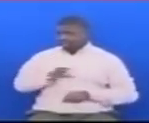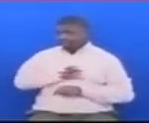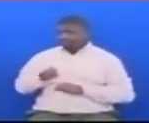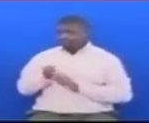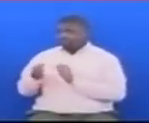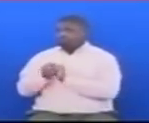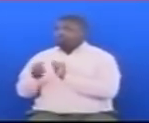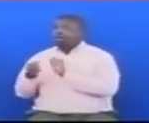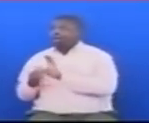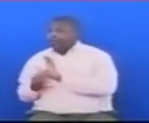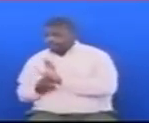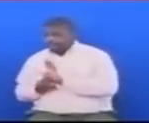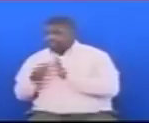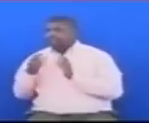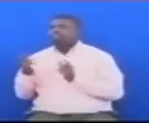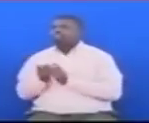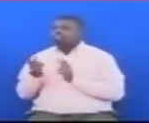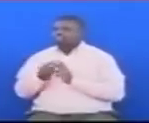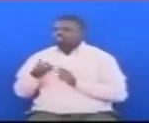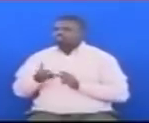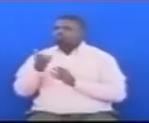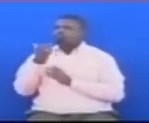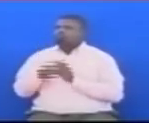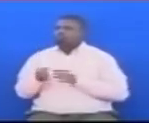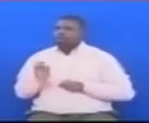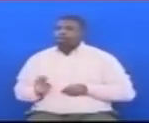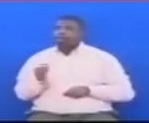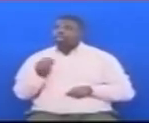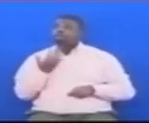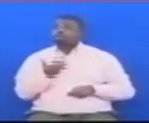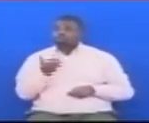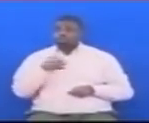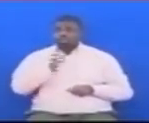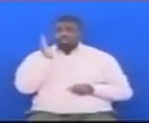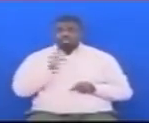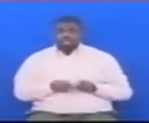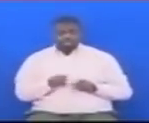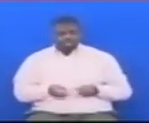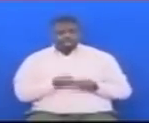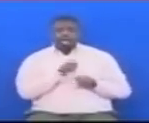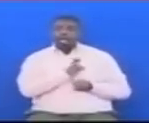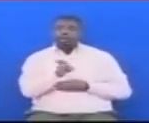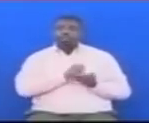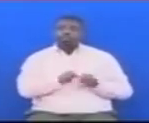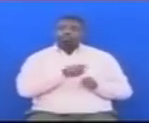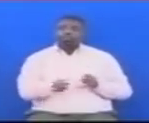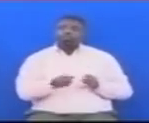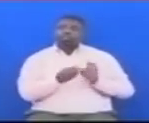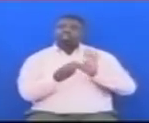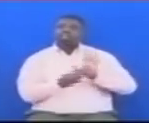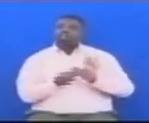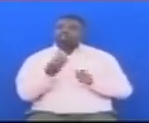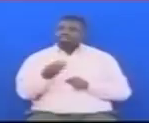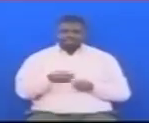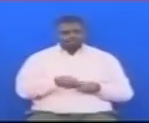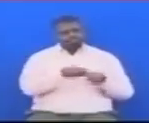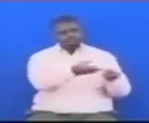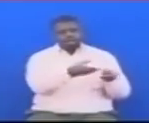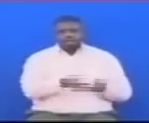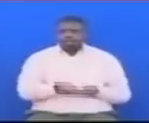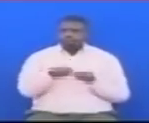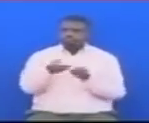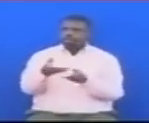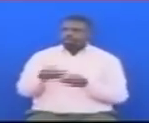2018, serikali pia ilipeleka jumla ya shilingi bilioni 5.7 kwenye almashauri 184 kwa ajili ya malipo ya